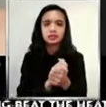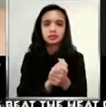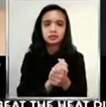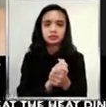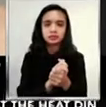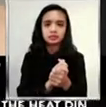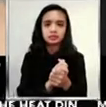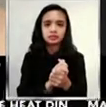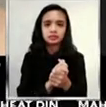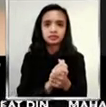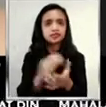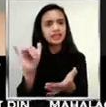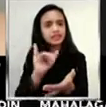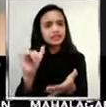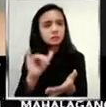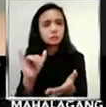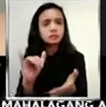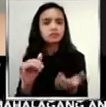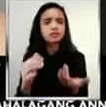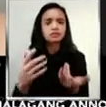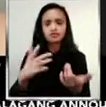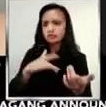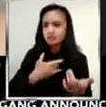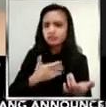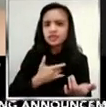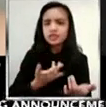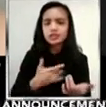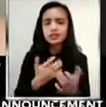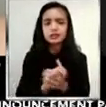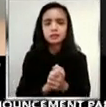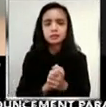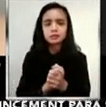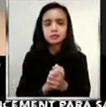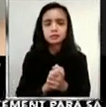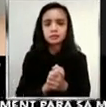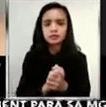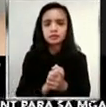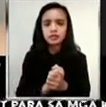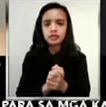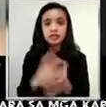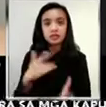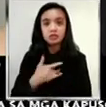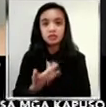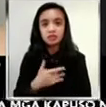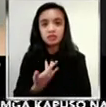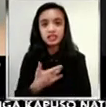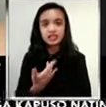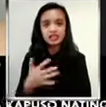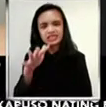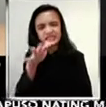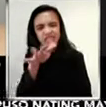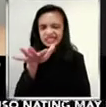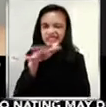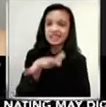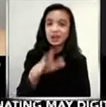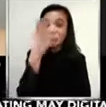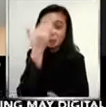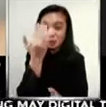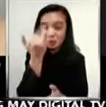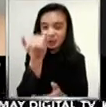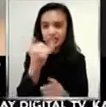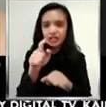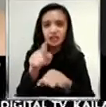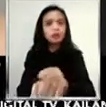parang ano rin eh, mararamdaman mo rin na medyo ano, parang rusty. kasi matagal-tagal ka na